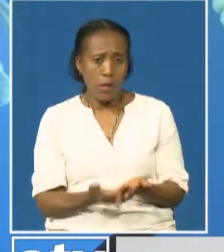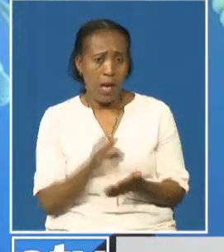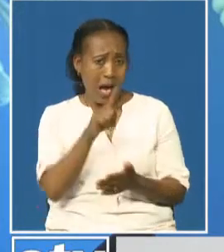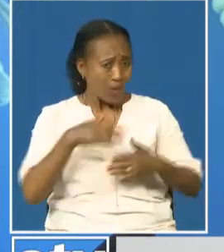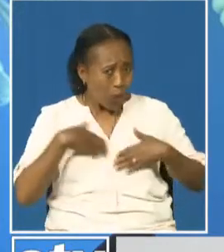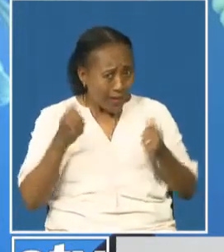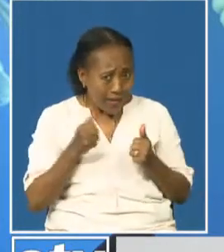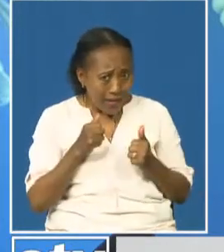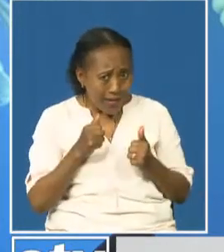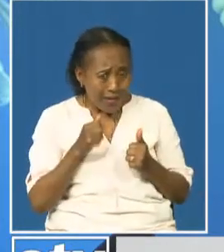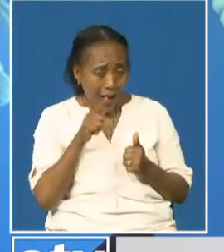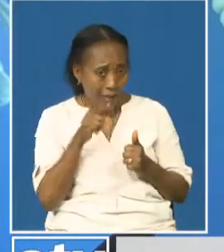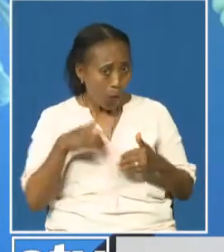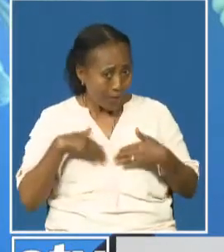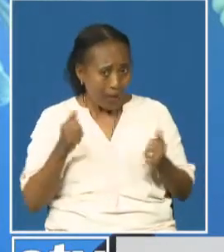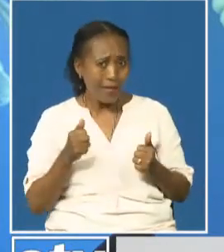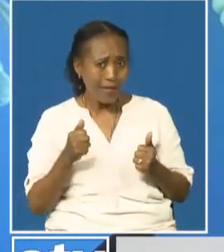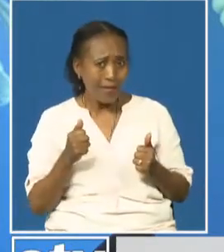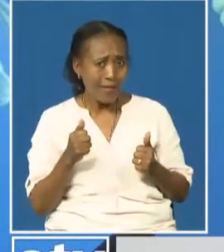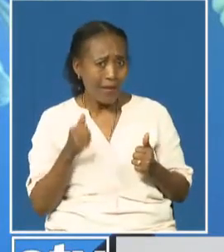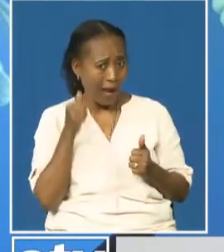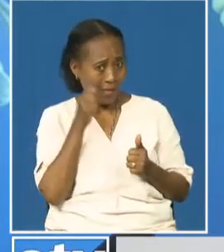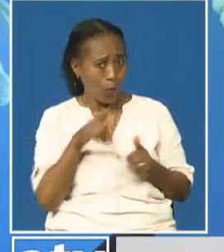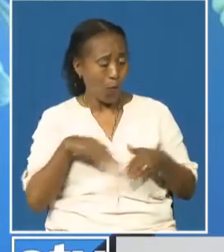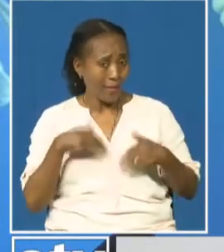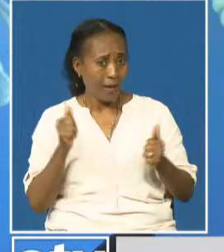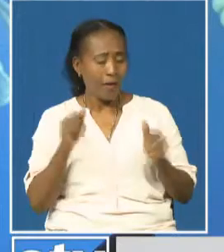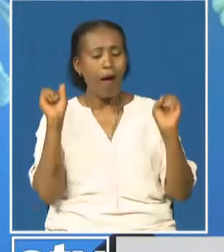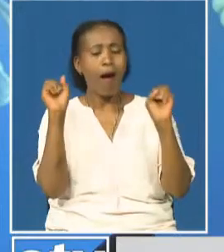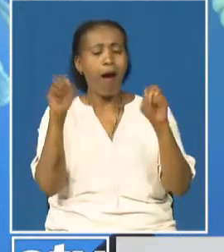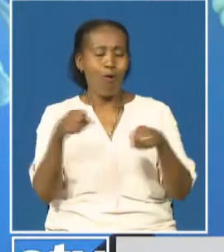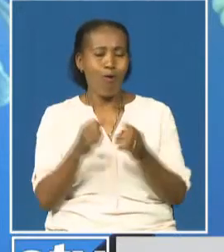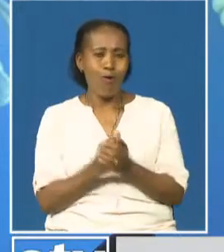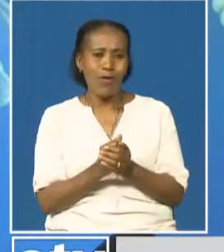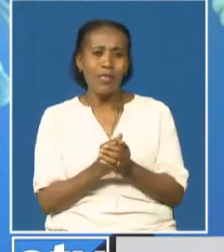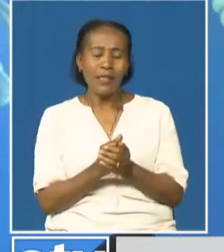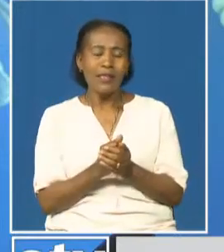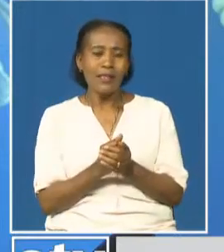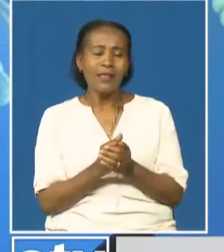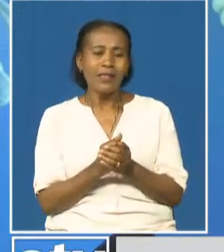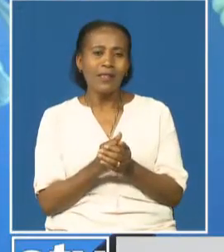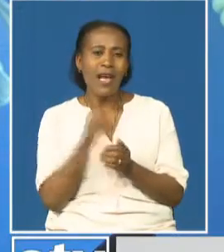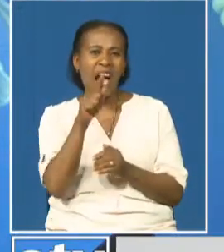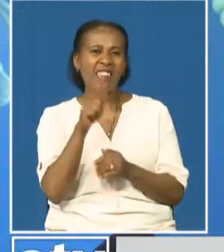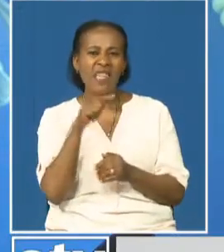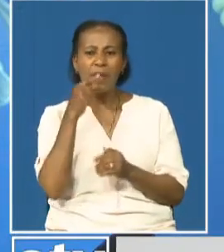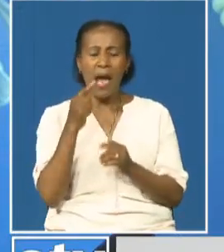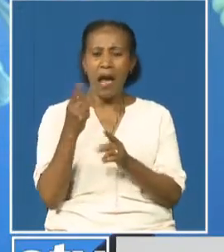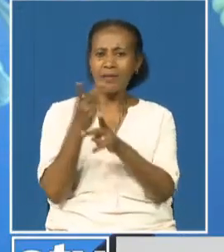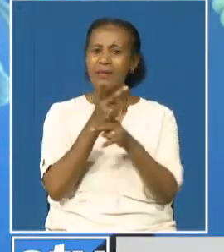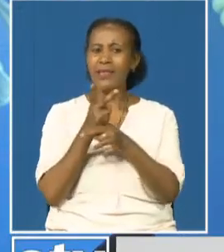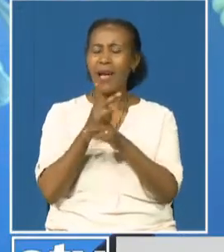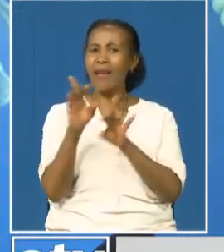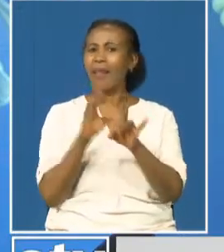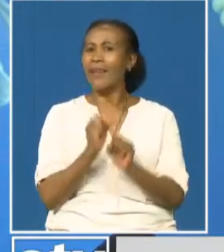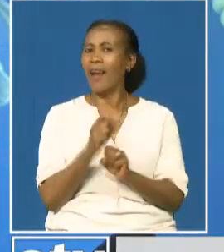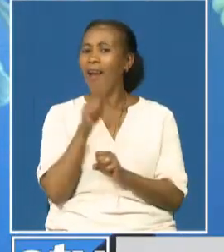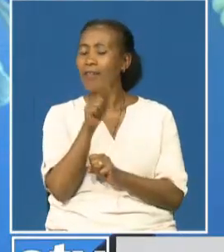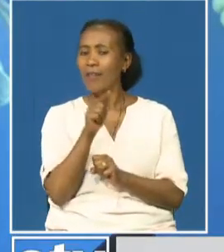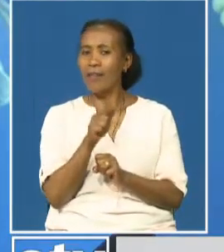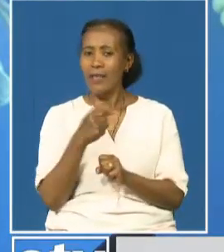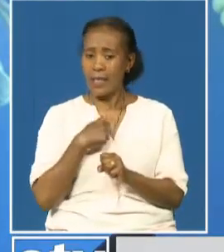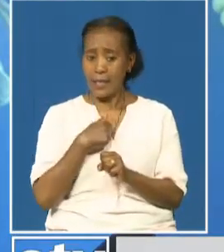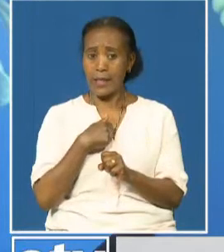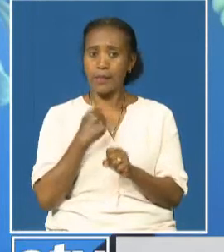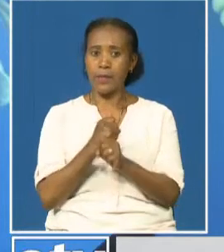አንተ ወጣት ነህ እንዴ? ወጣት ነህ አንተ? እስቲ አንተስ ምን ያህል ጥንቃቄ ታደርጋለህ?